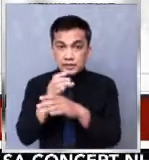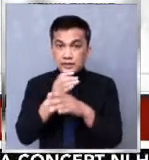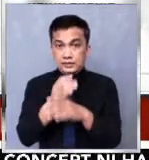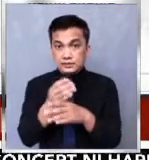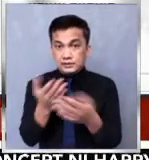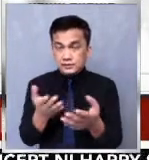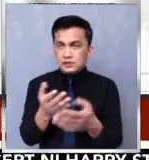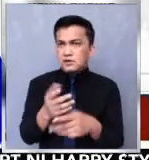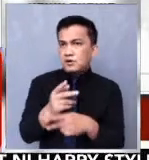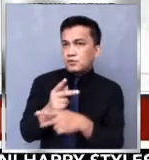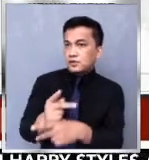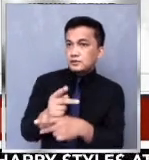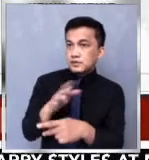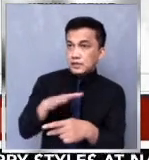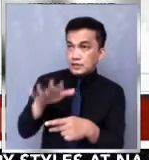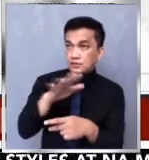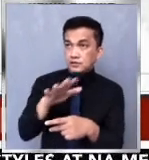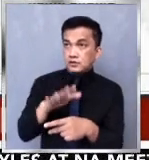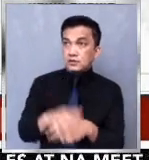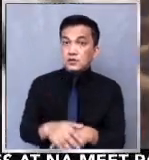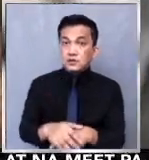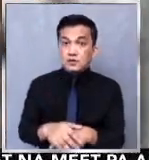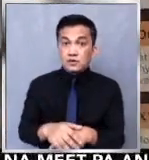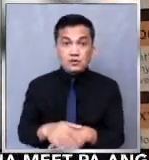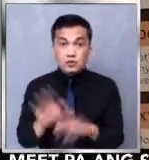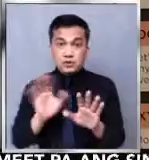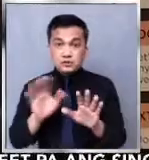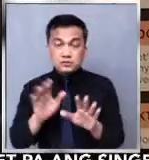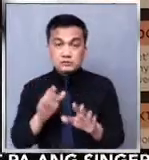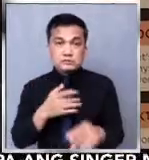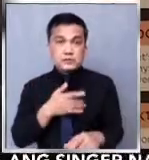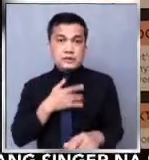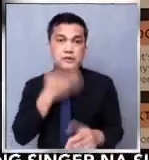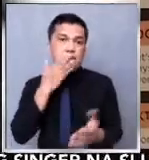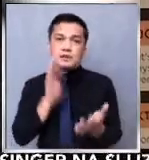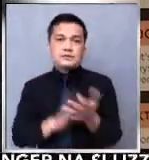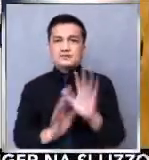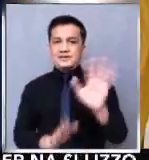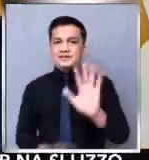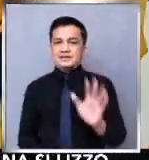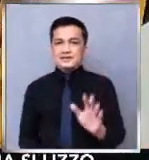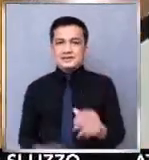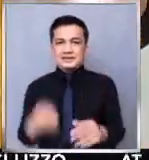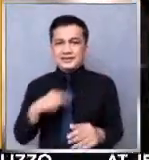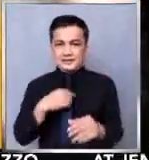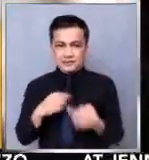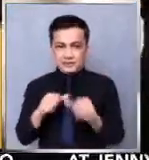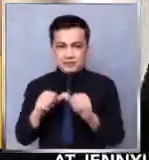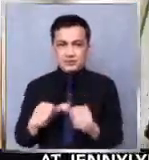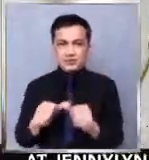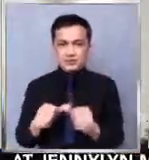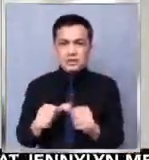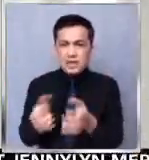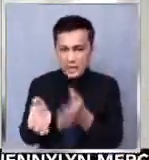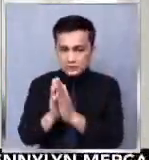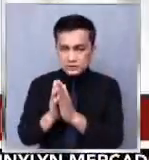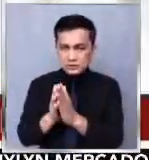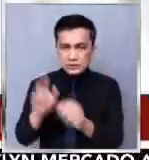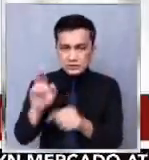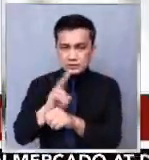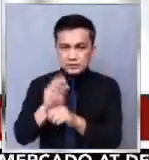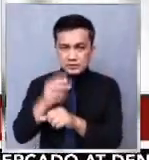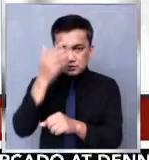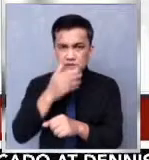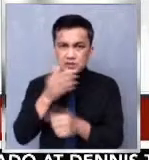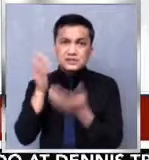So, wag po nyo yung imamasama na tayo po ay nagpapatuloy na nagpapagamit ng face shield. Dali nyo lang po yung face shield nyo.